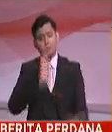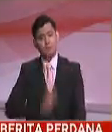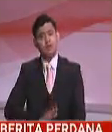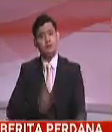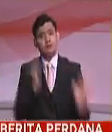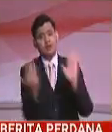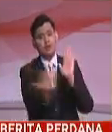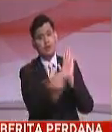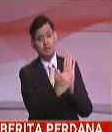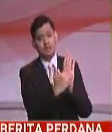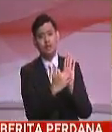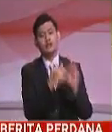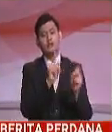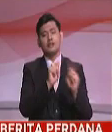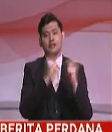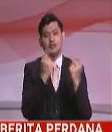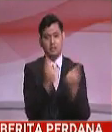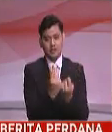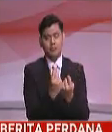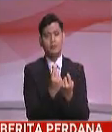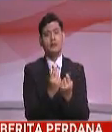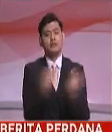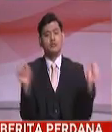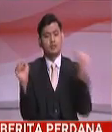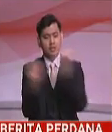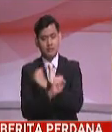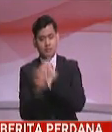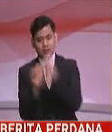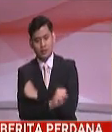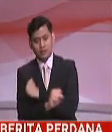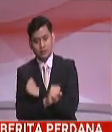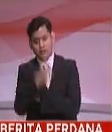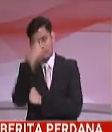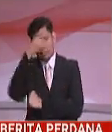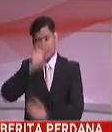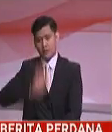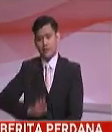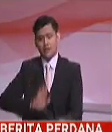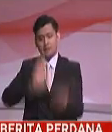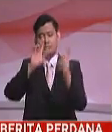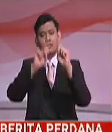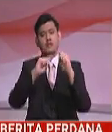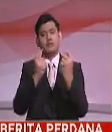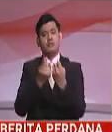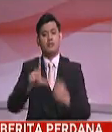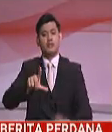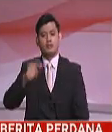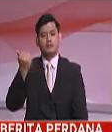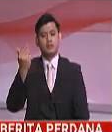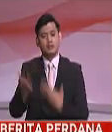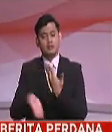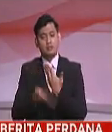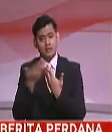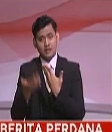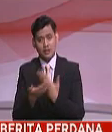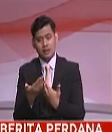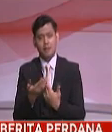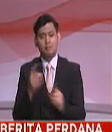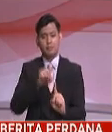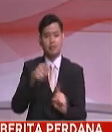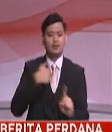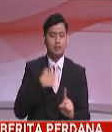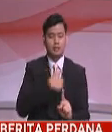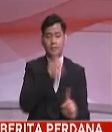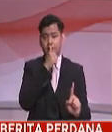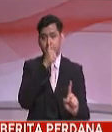dan rakan sepasukan memberikan cabaran kepada pasukan lain. Senang dong bila kita macam bagi arahan